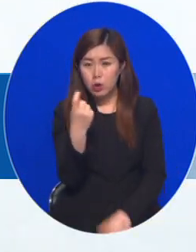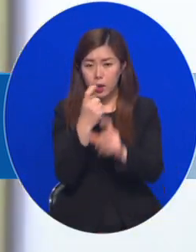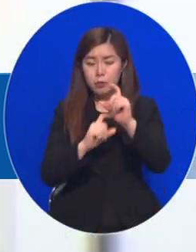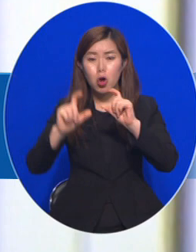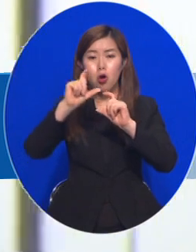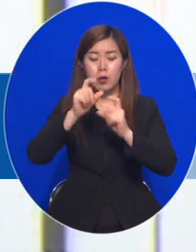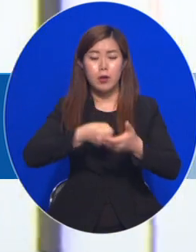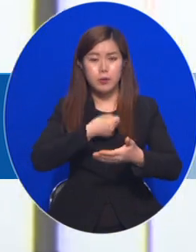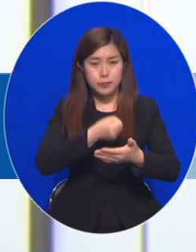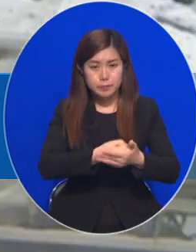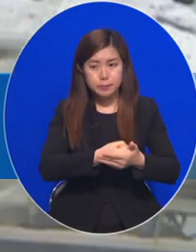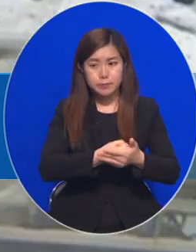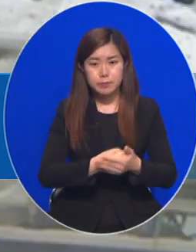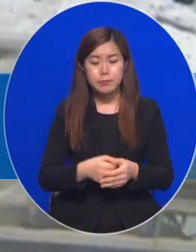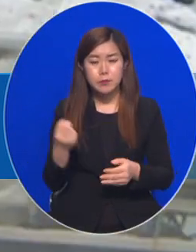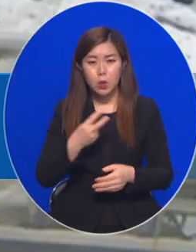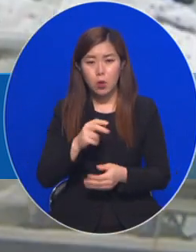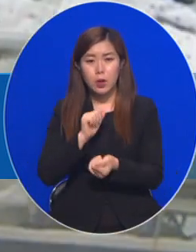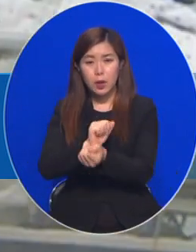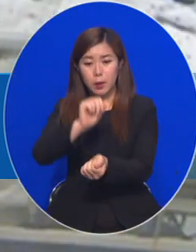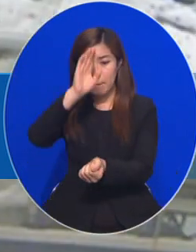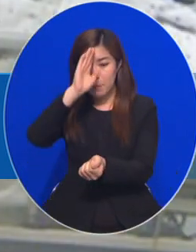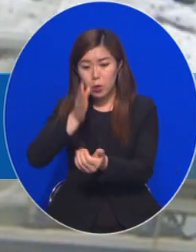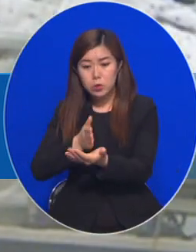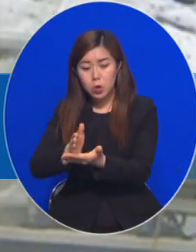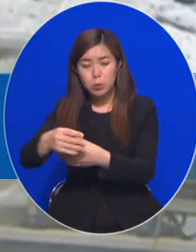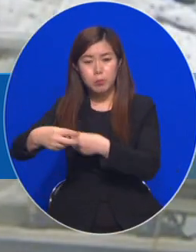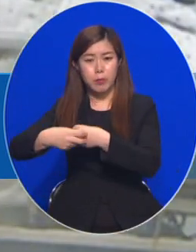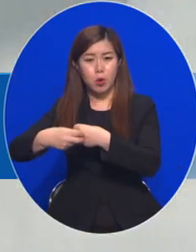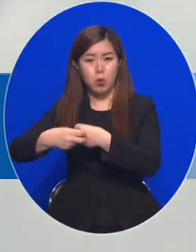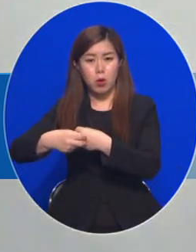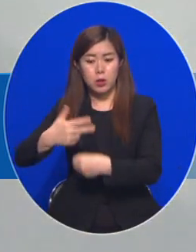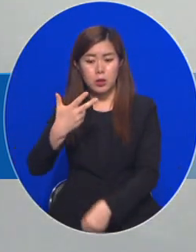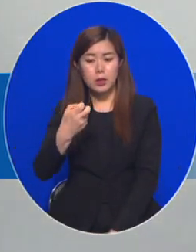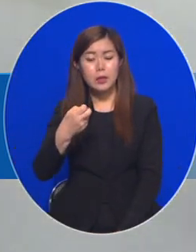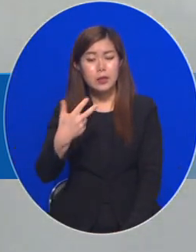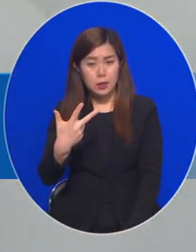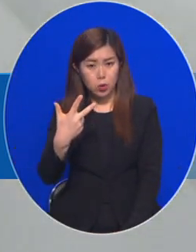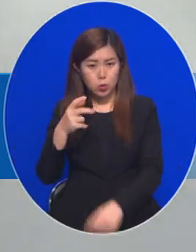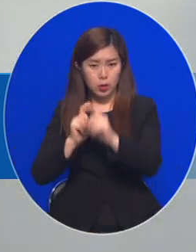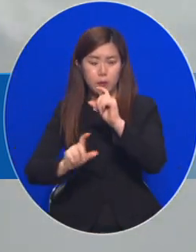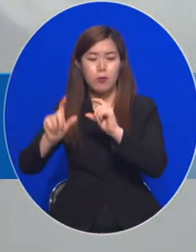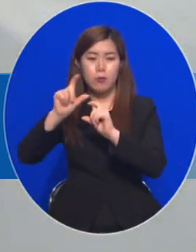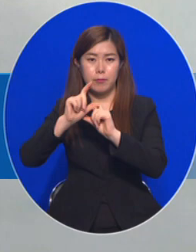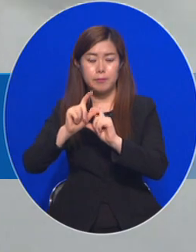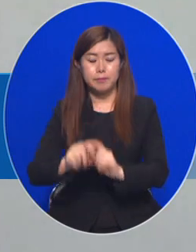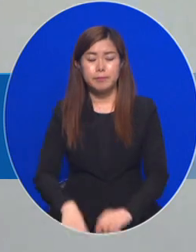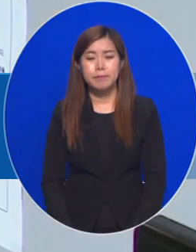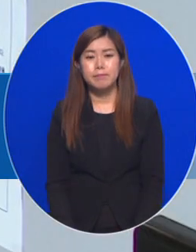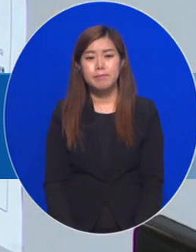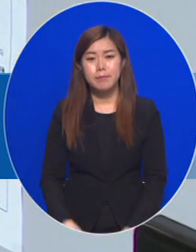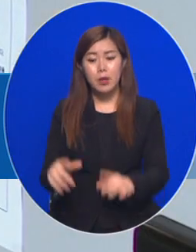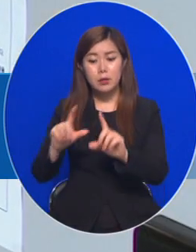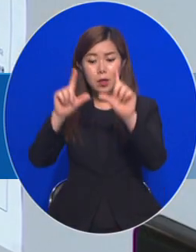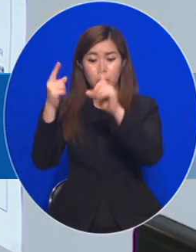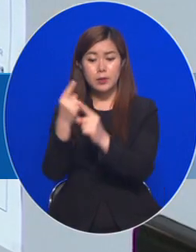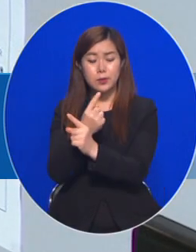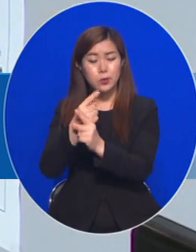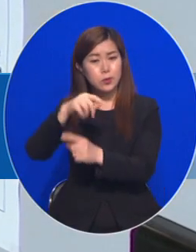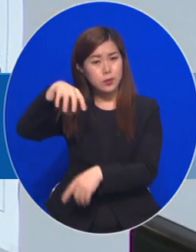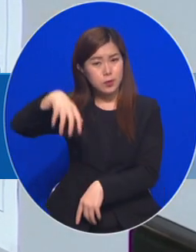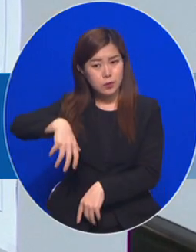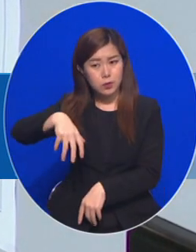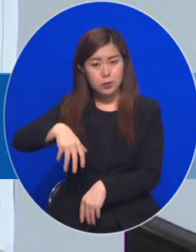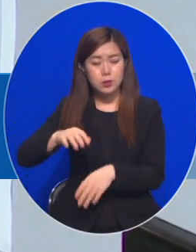확충하기로 했고 감염병 전담병원 병상은 77개를 추가 확보할 계획입니다. 생활치료센터는